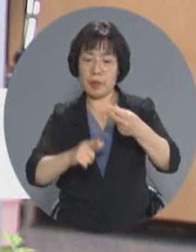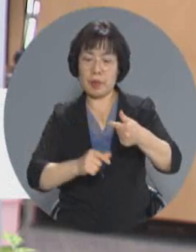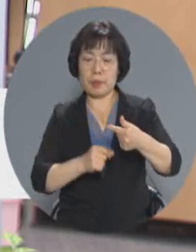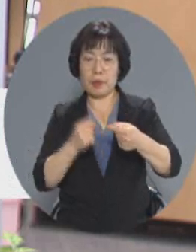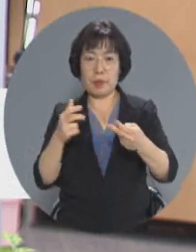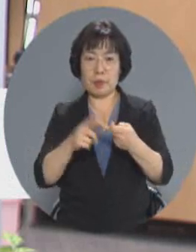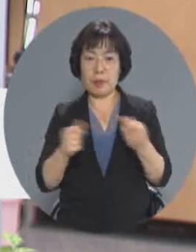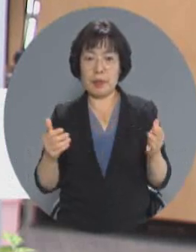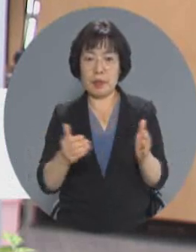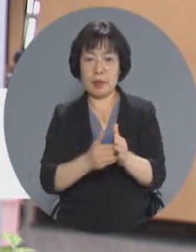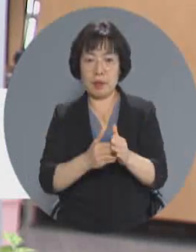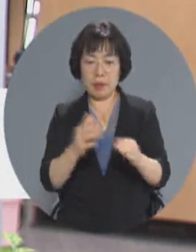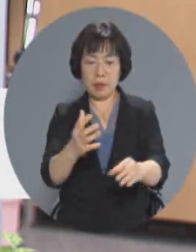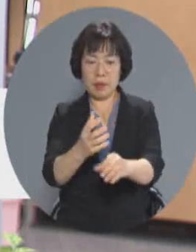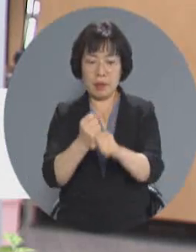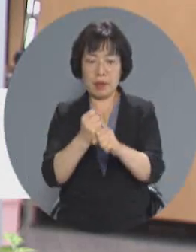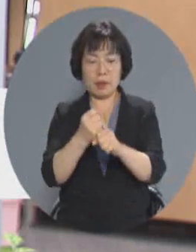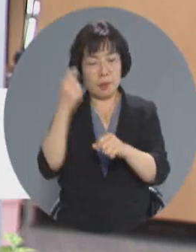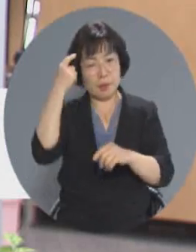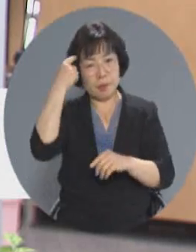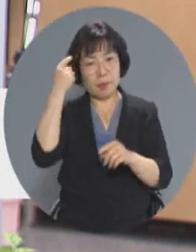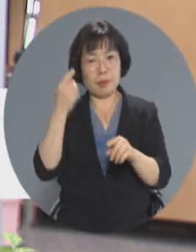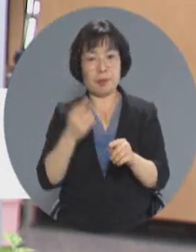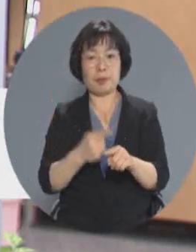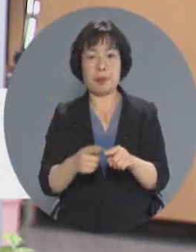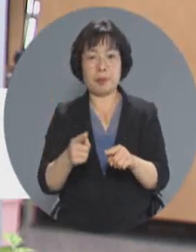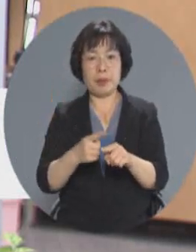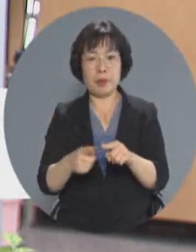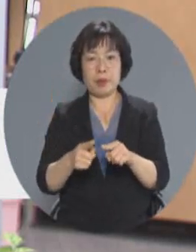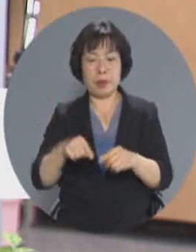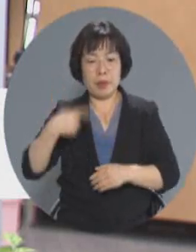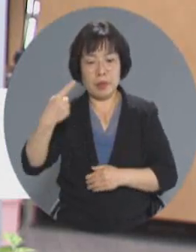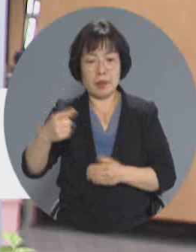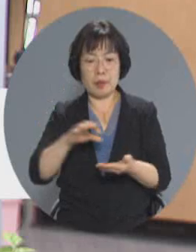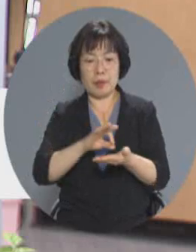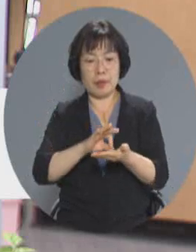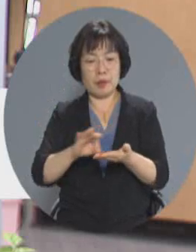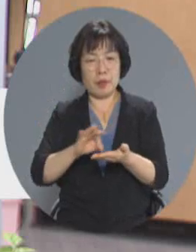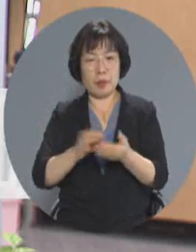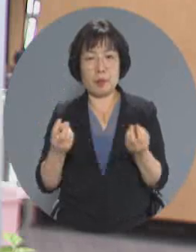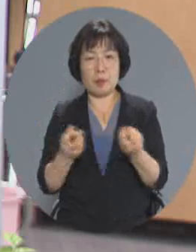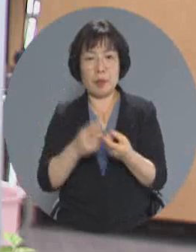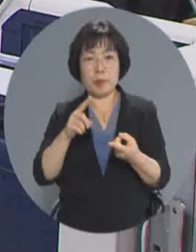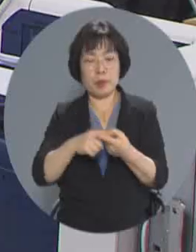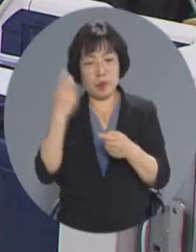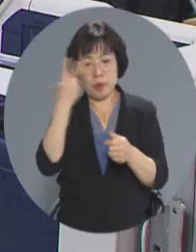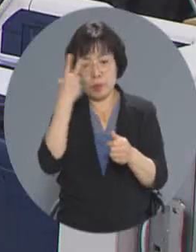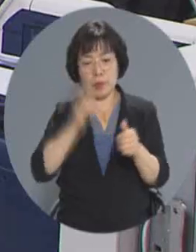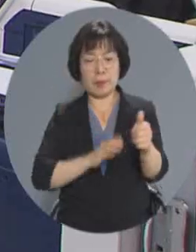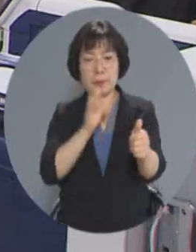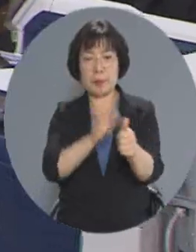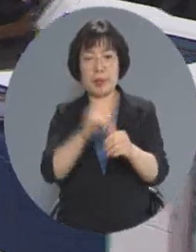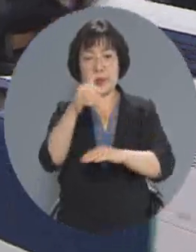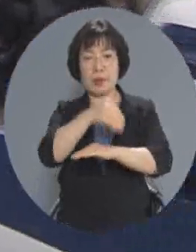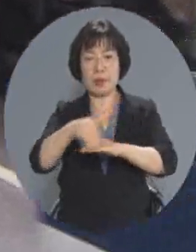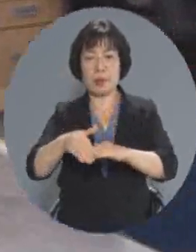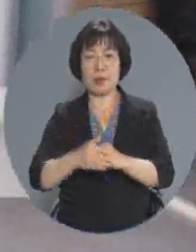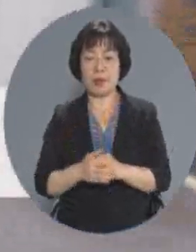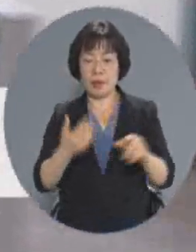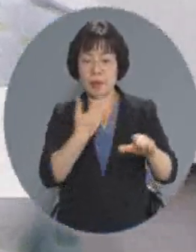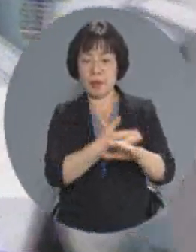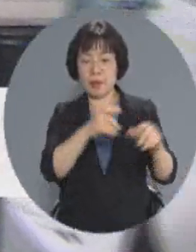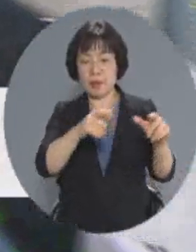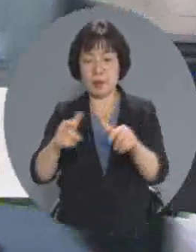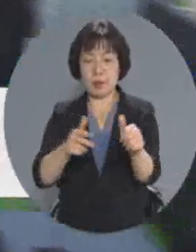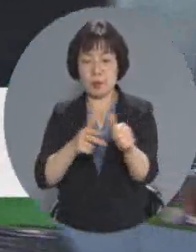끝나니까요. 종합적으로 판단해 가지고 한번 향후 대책을 영역을 한번. 여수시는 다른 시군의